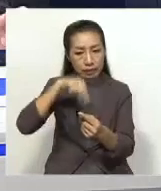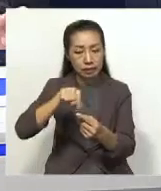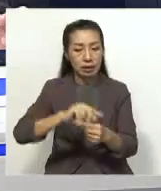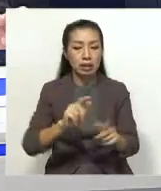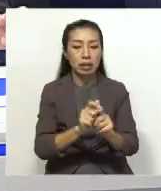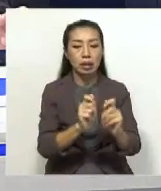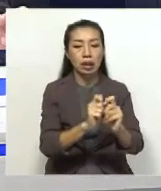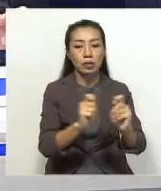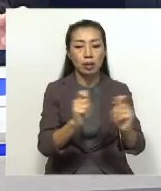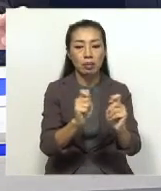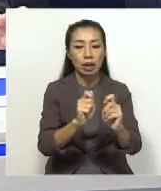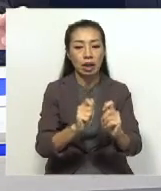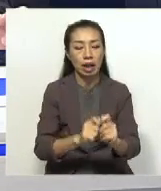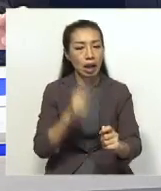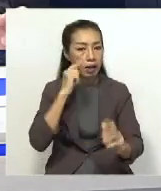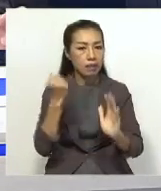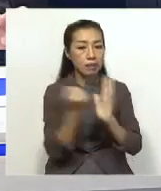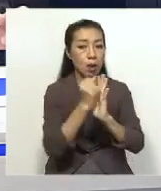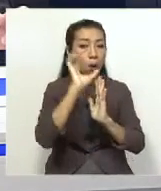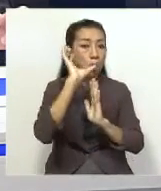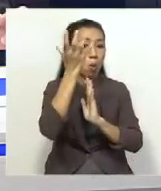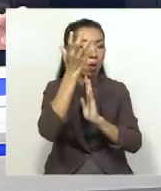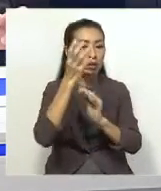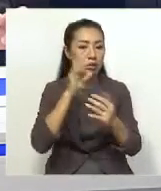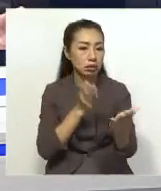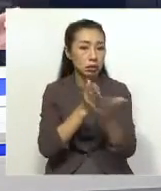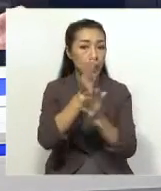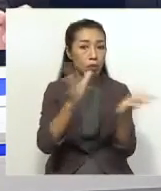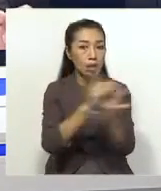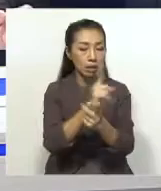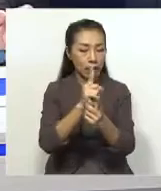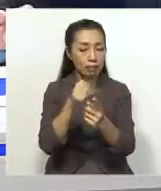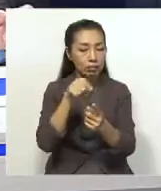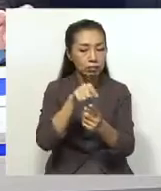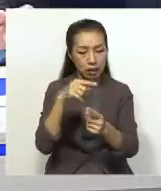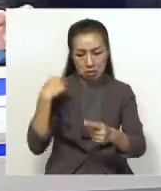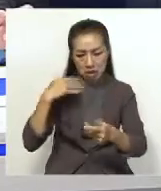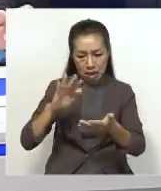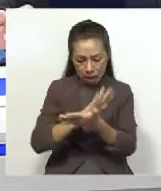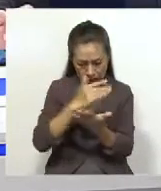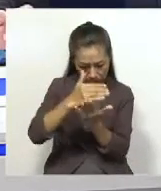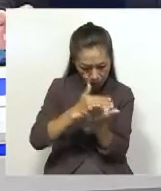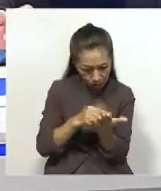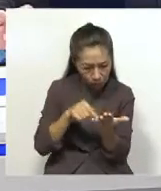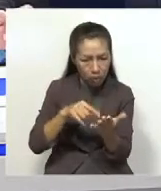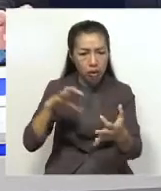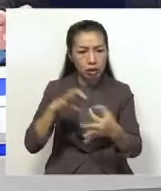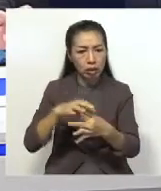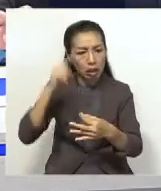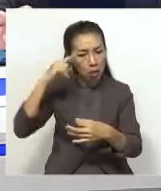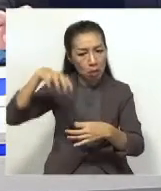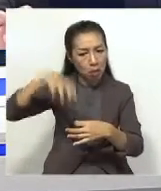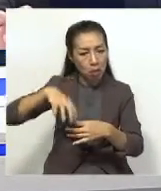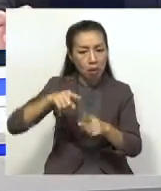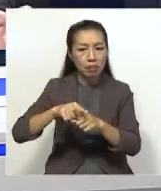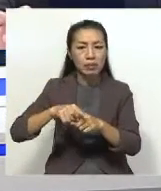ทางขณะอนุกรรมการ มรดกโลกทางวัฒนธรรมมีมะติเหนชอบเอกสารนำเสนอ แล่งมรดกทางวัฒนธรร